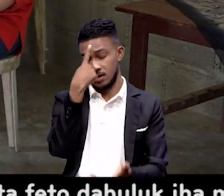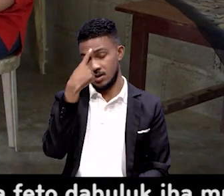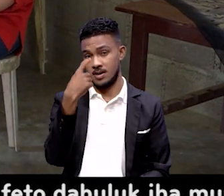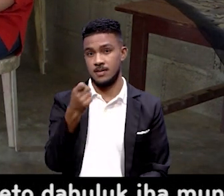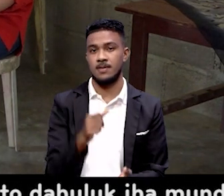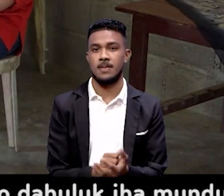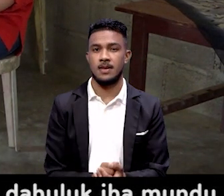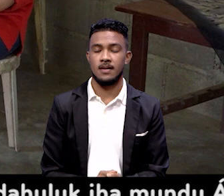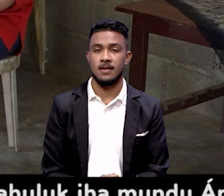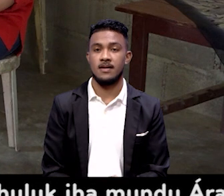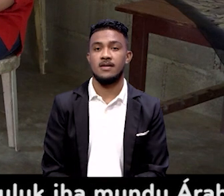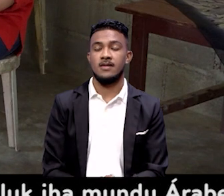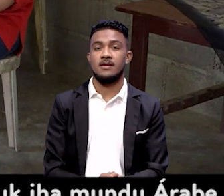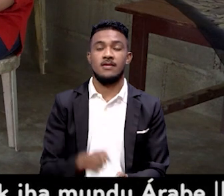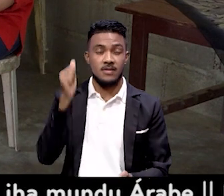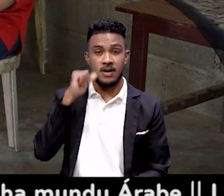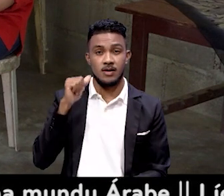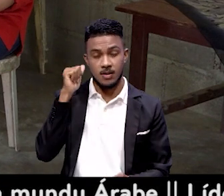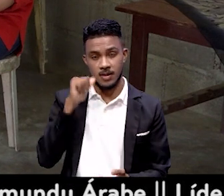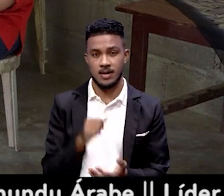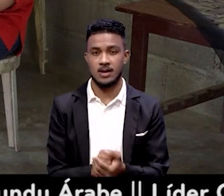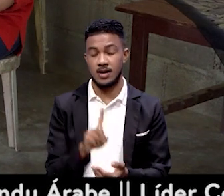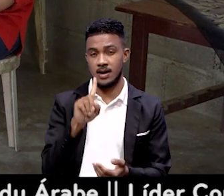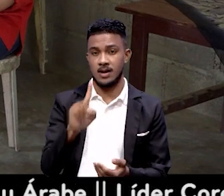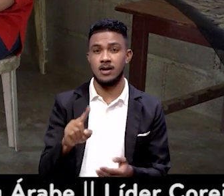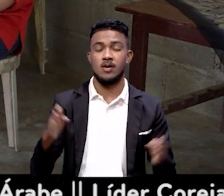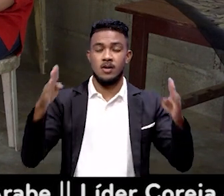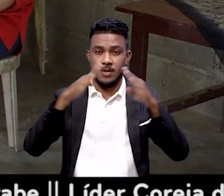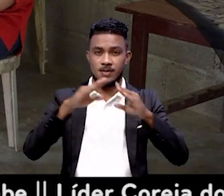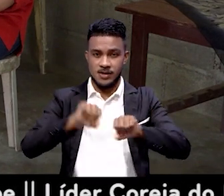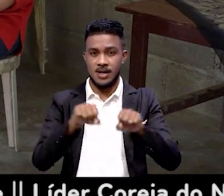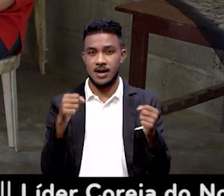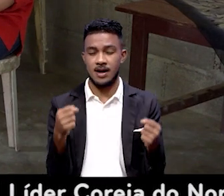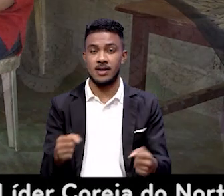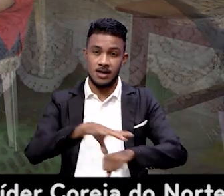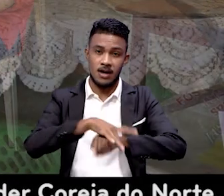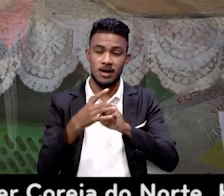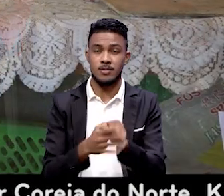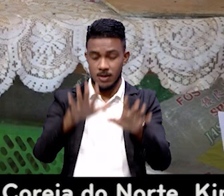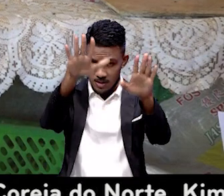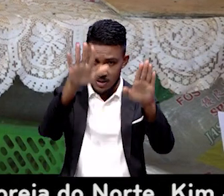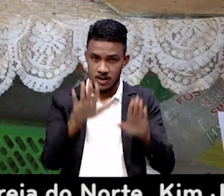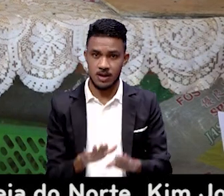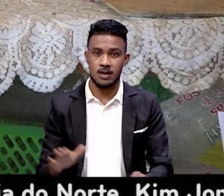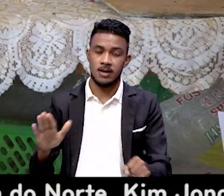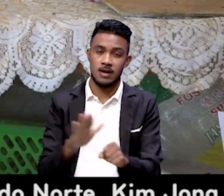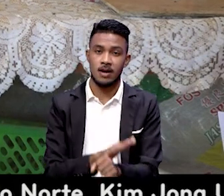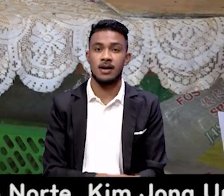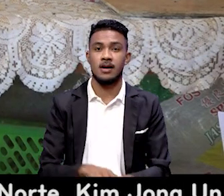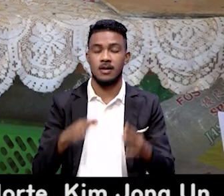pe pintu makan sa patira kari tamba uma masat rai mas taka uma ona ne mak sirang sa